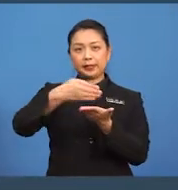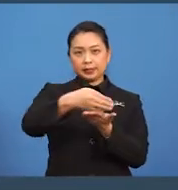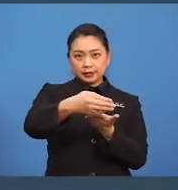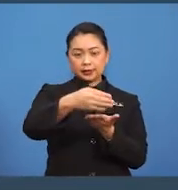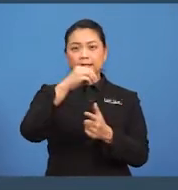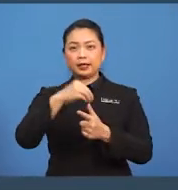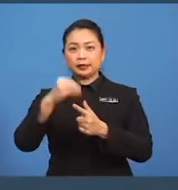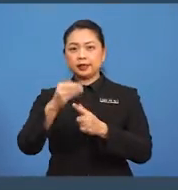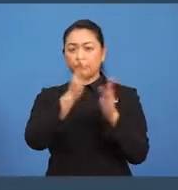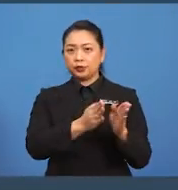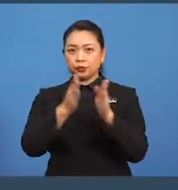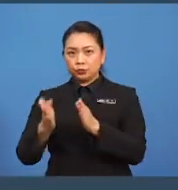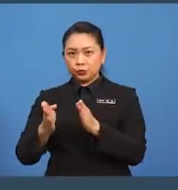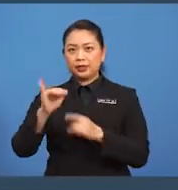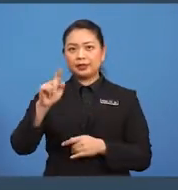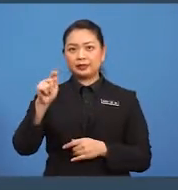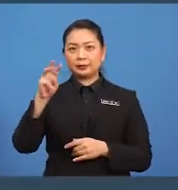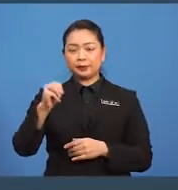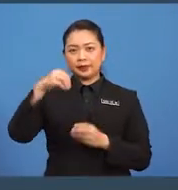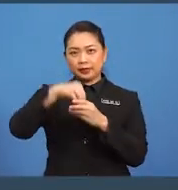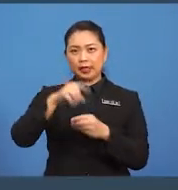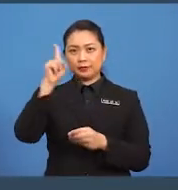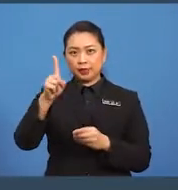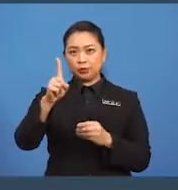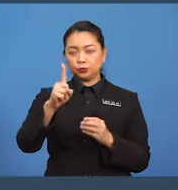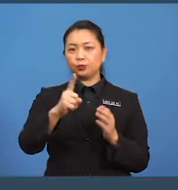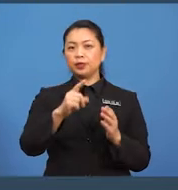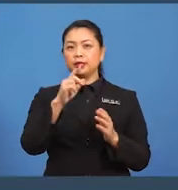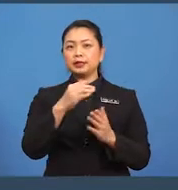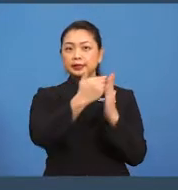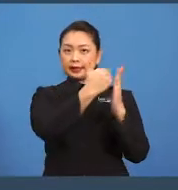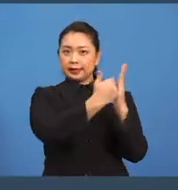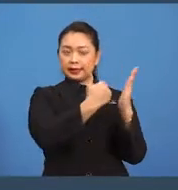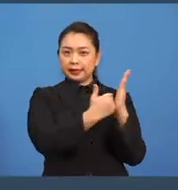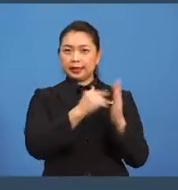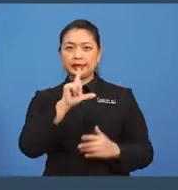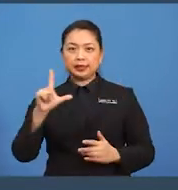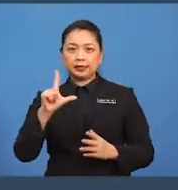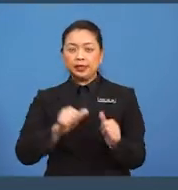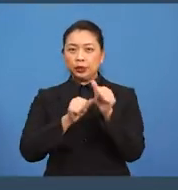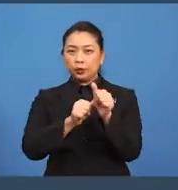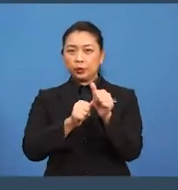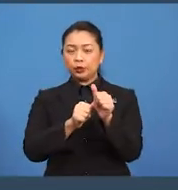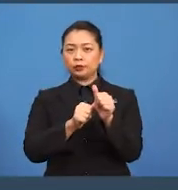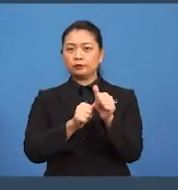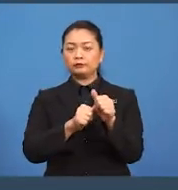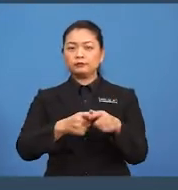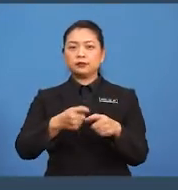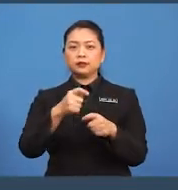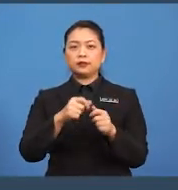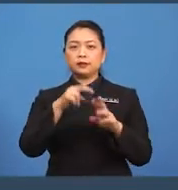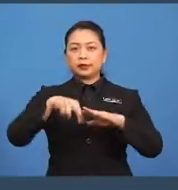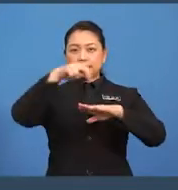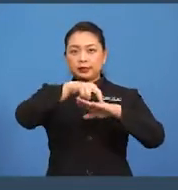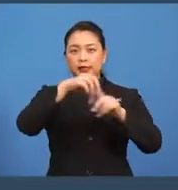menyusun item-item dalam suatu senarai linear mengikut urutan tertentu sama ada urutan menaik